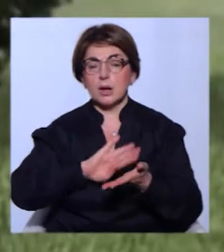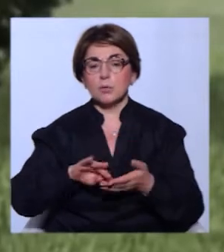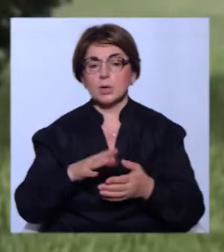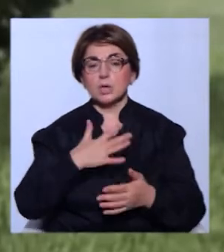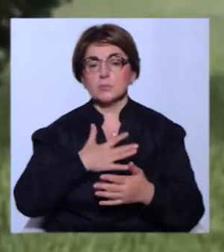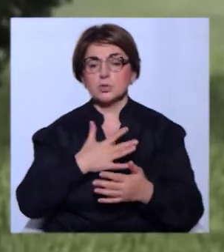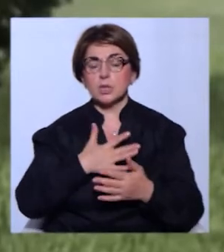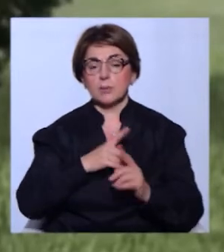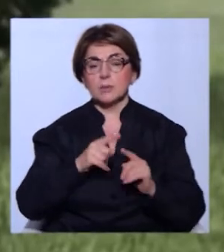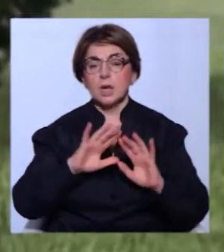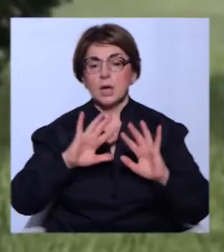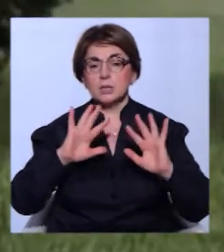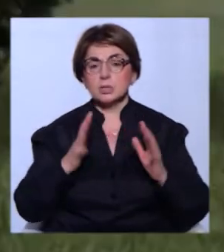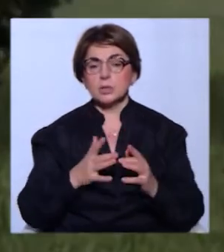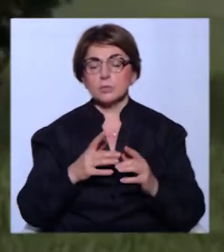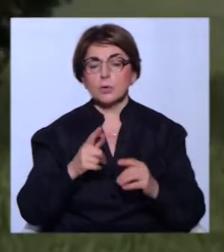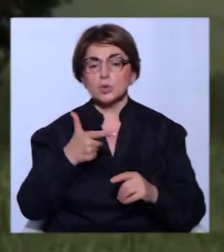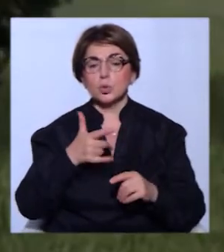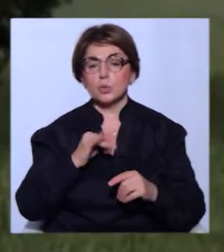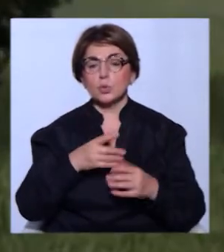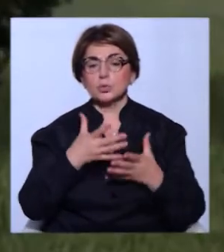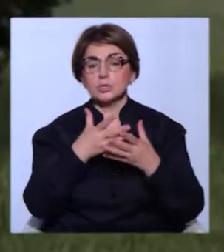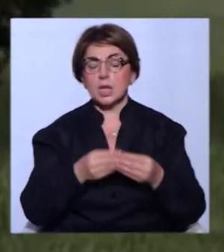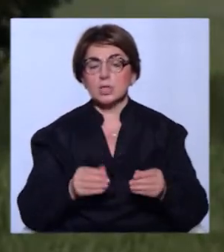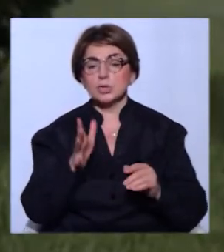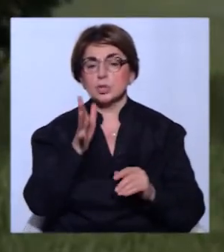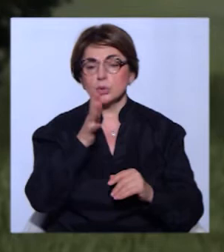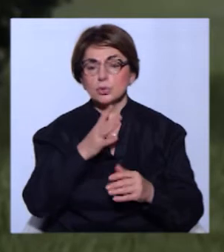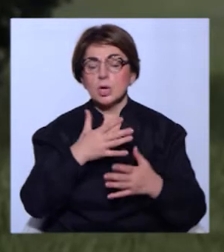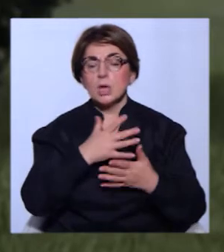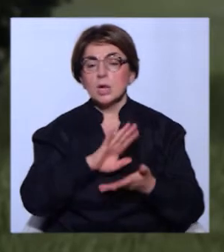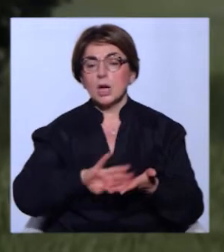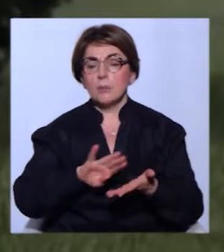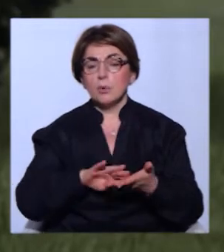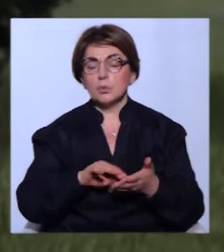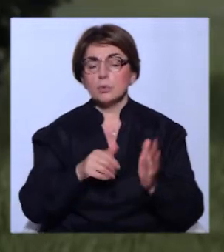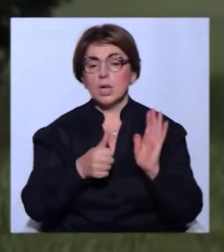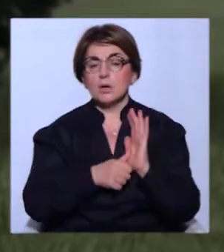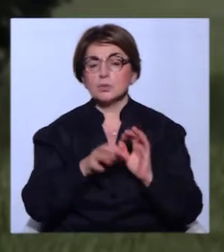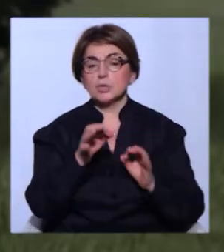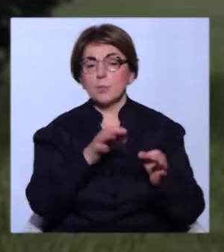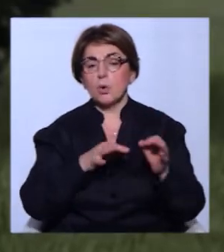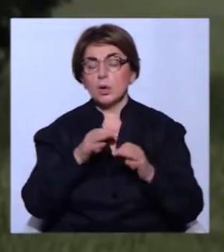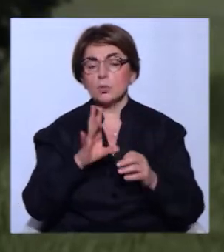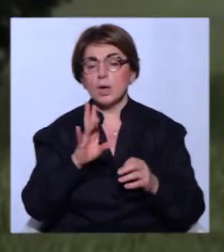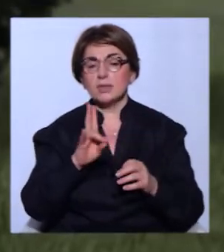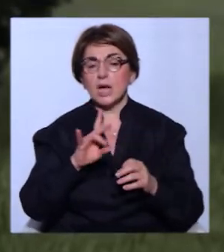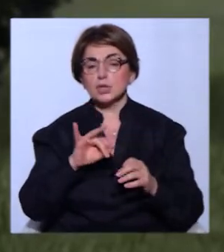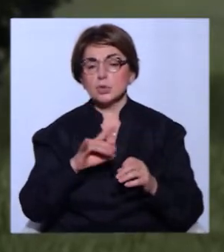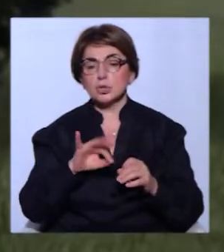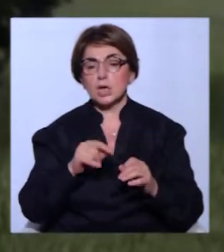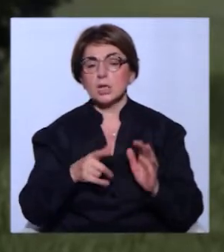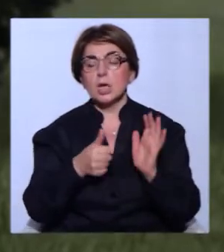ჟანგბადს და ასეთ შემთხვევაში გლუკოზის დაშლის დროს გამოიყოფა 6 მოლეკულა ნახშიროჟანგი და